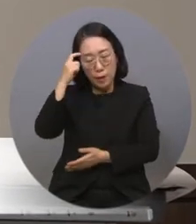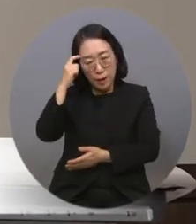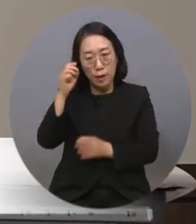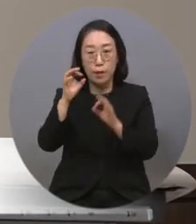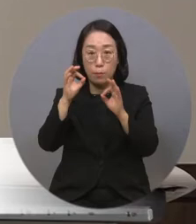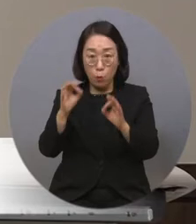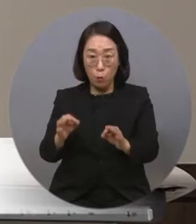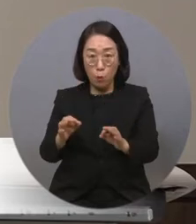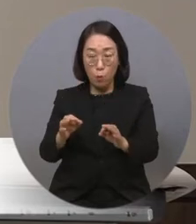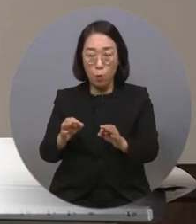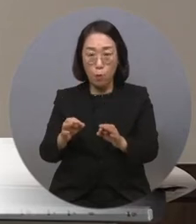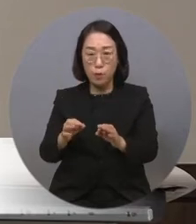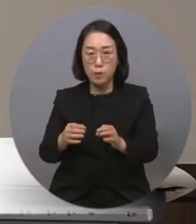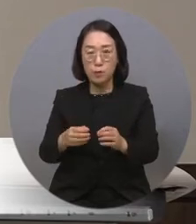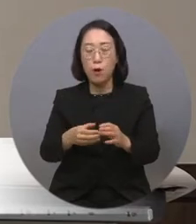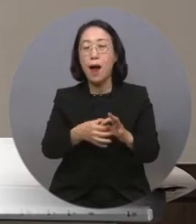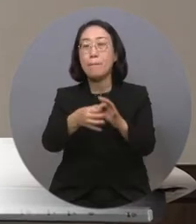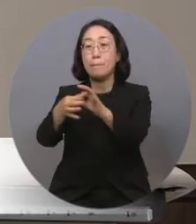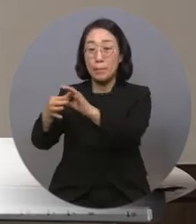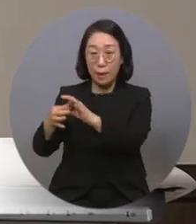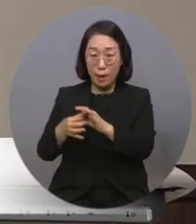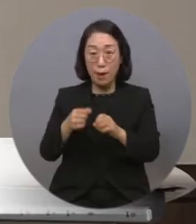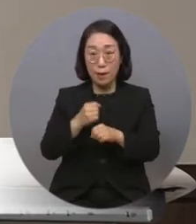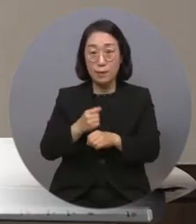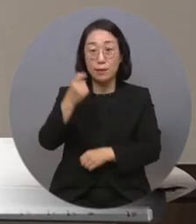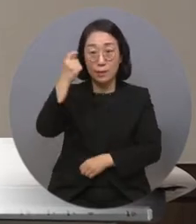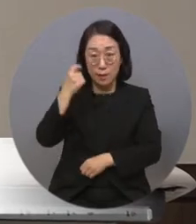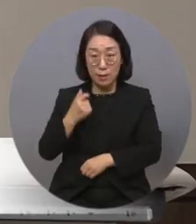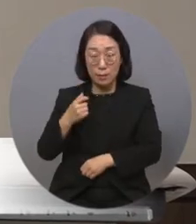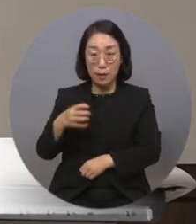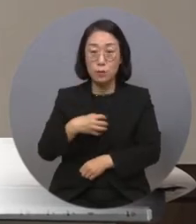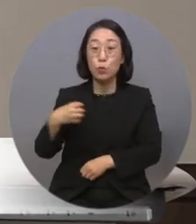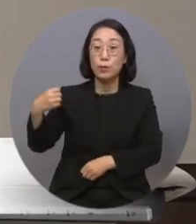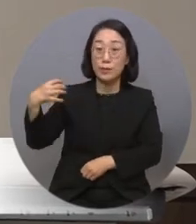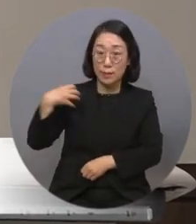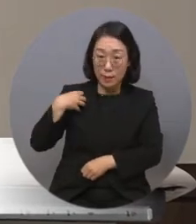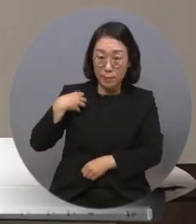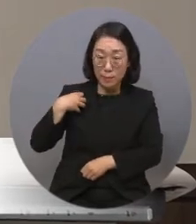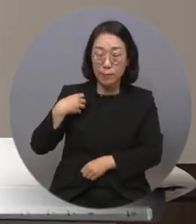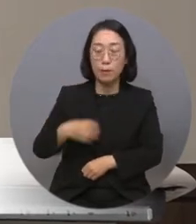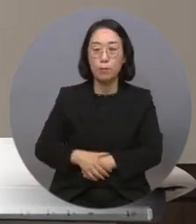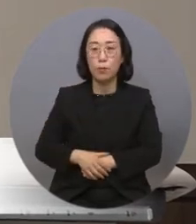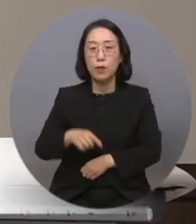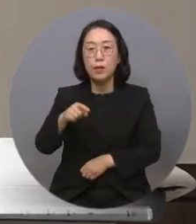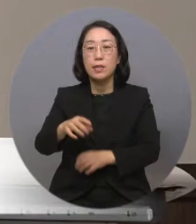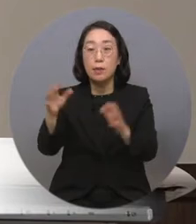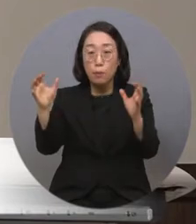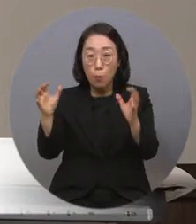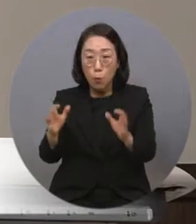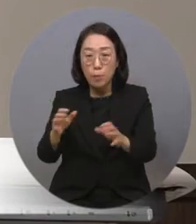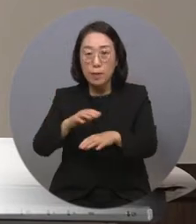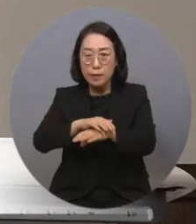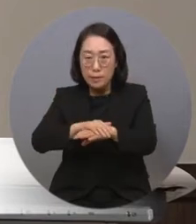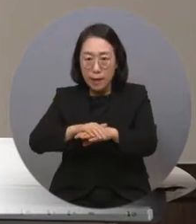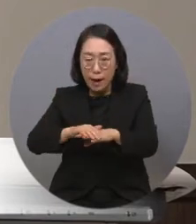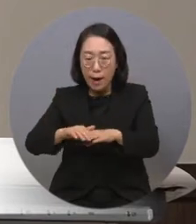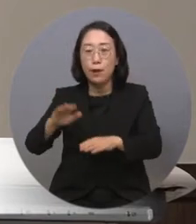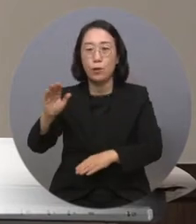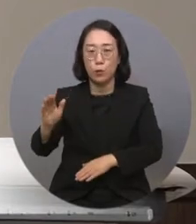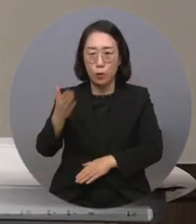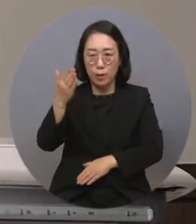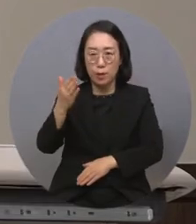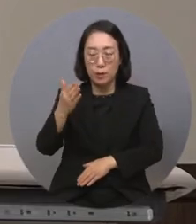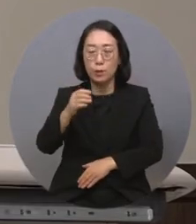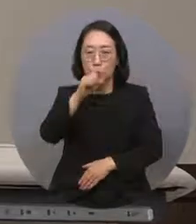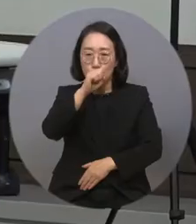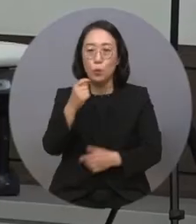지역의 공동체를 좀 만들어간다는 그런 그 책임감으로 오늘 이 행사가 잘 마무리됐으면